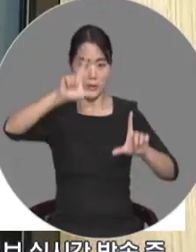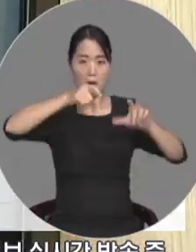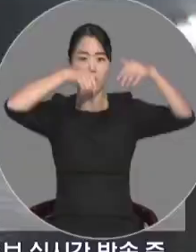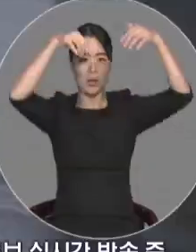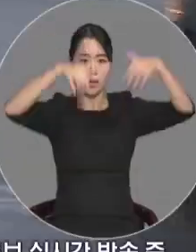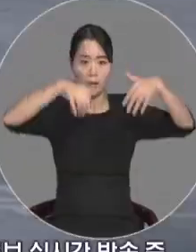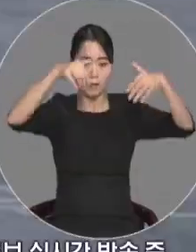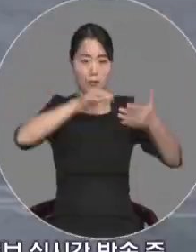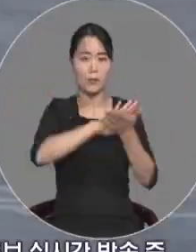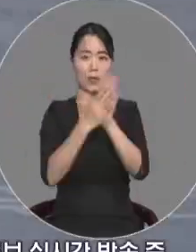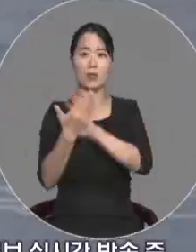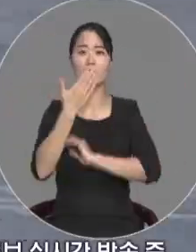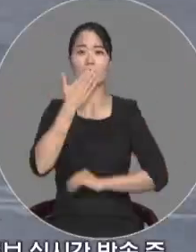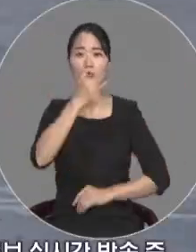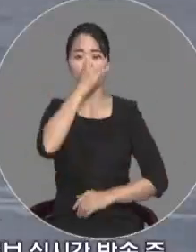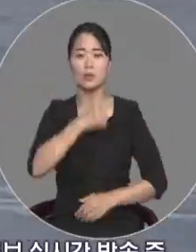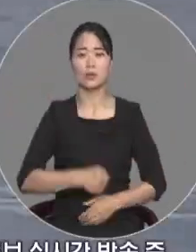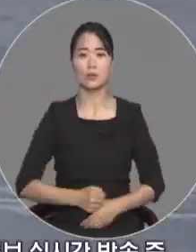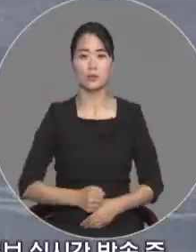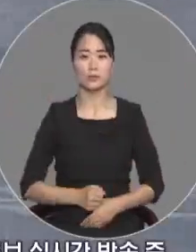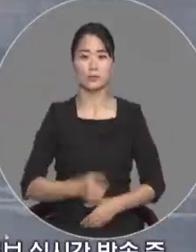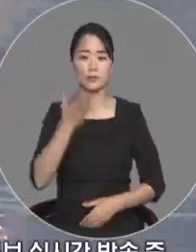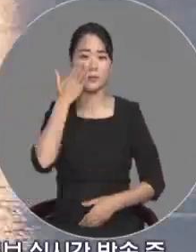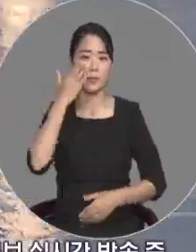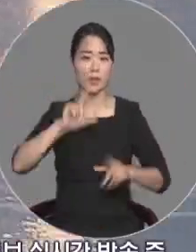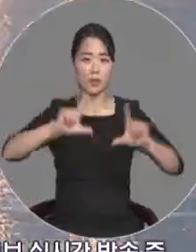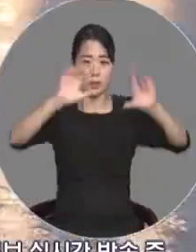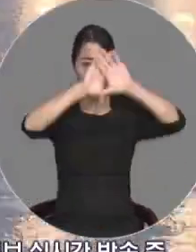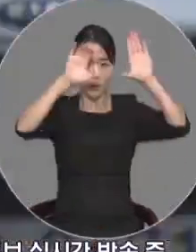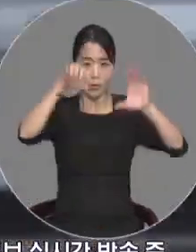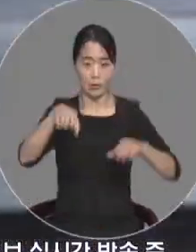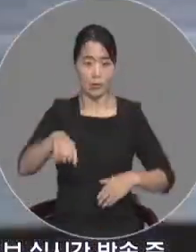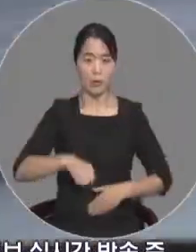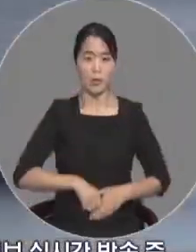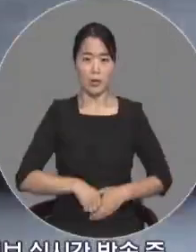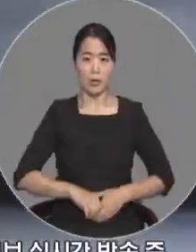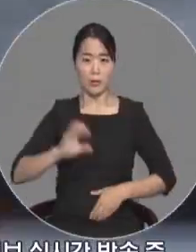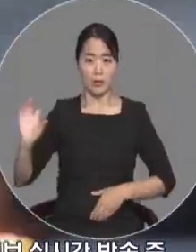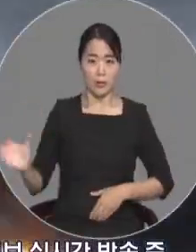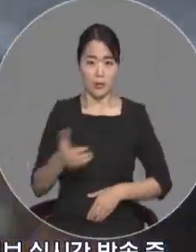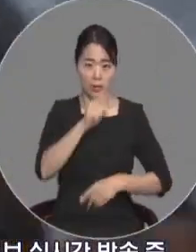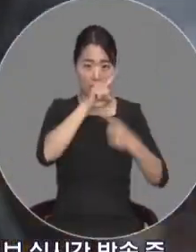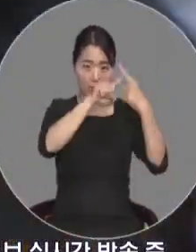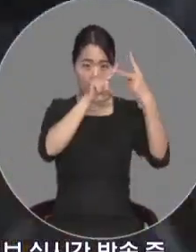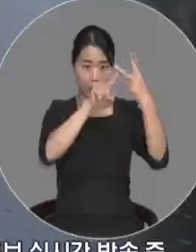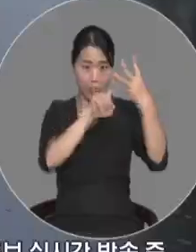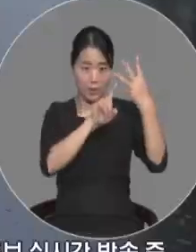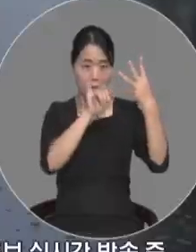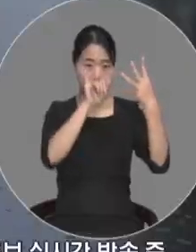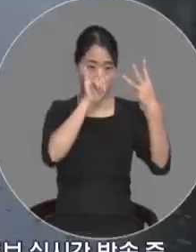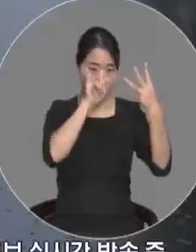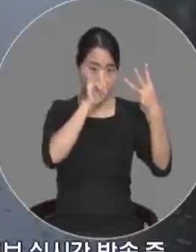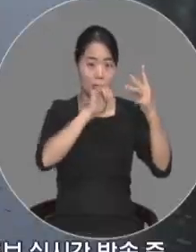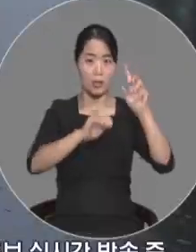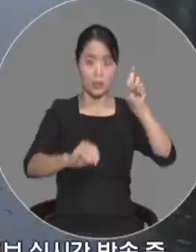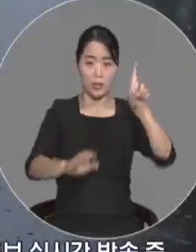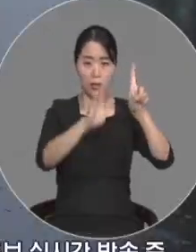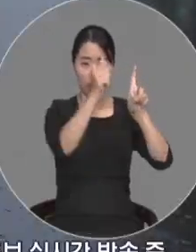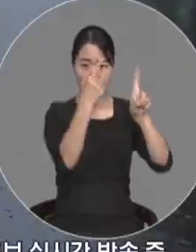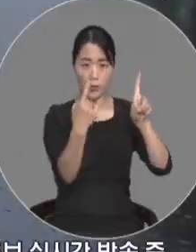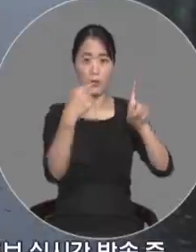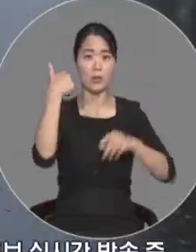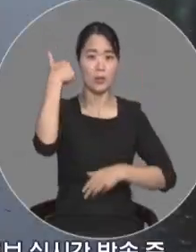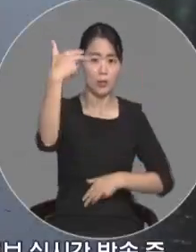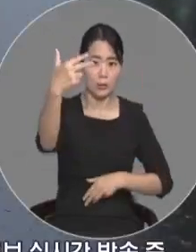있습니다. 한편 울산기상대는 현재 세 개의 태풍이 발달 중인 가운데 11호 태풍 하이쿠이가 다음 주쯤